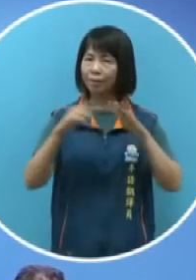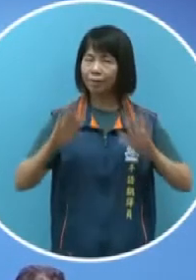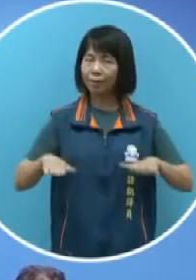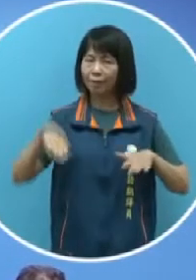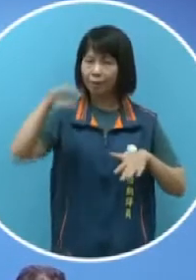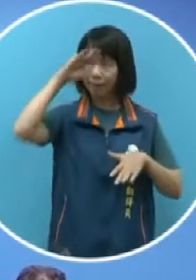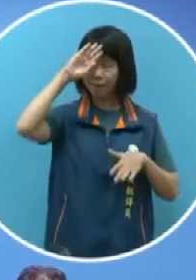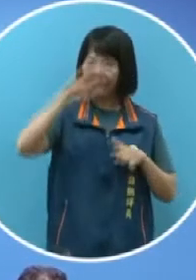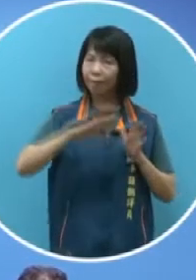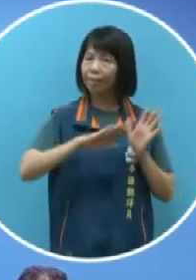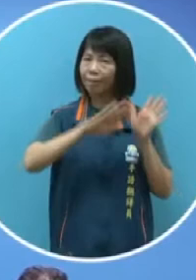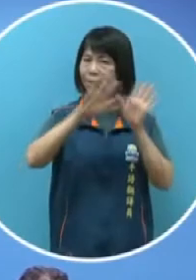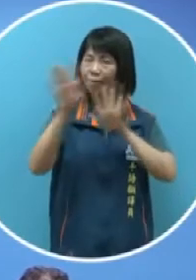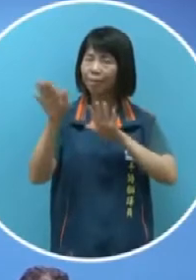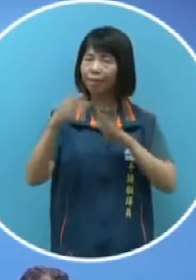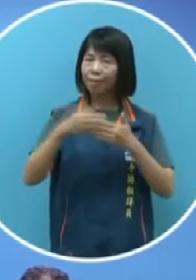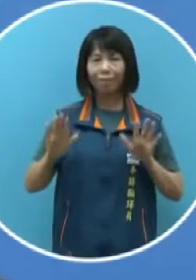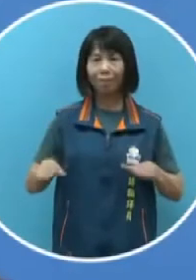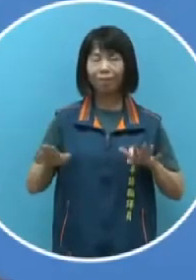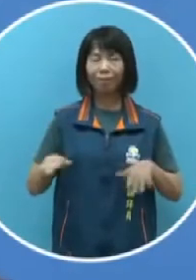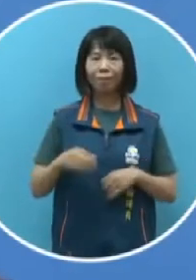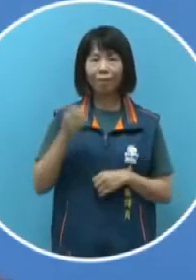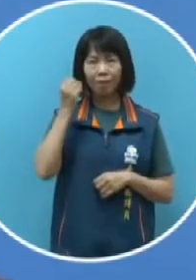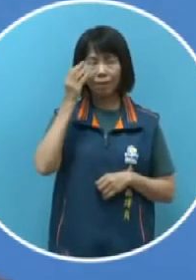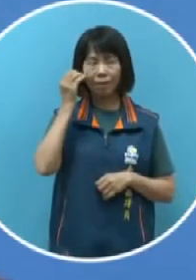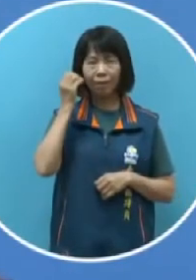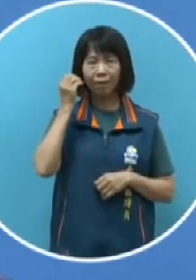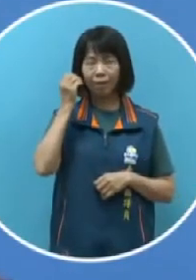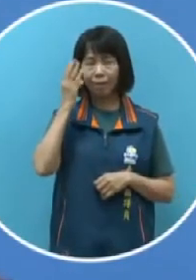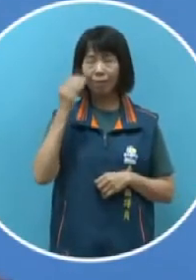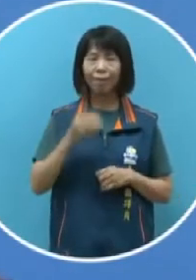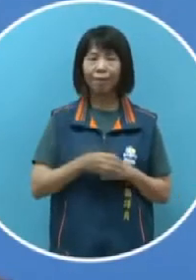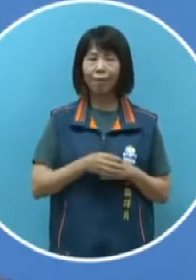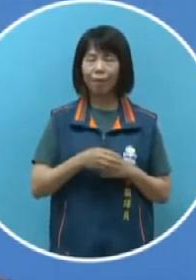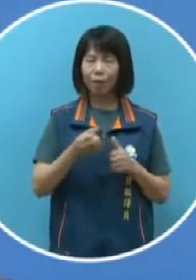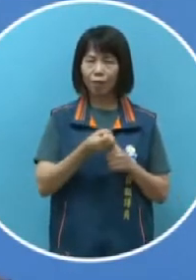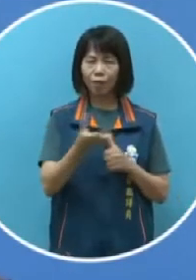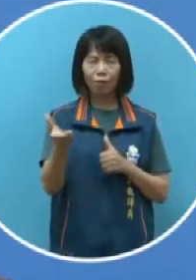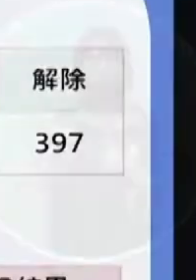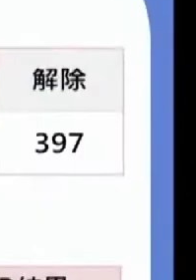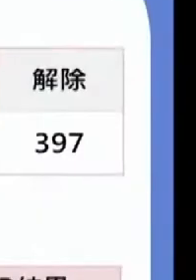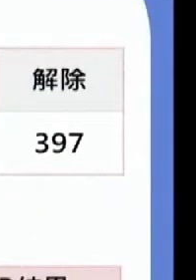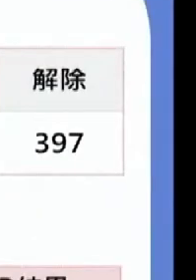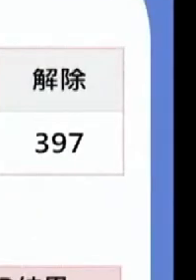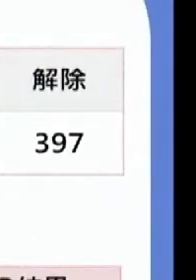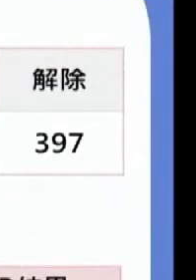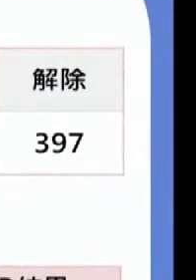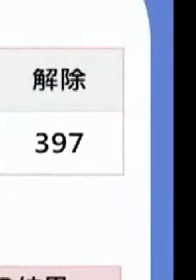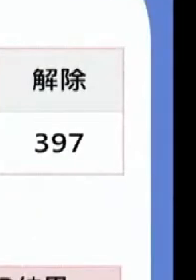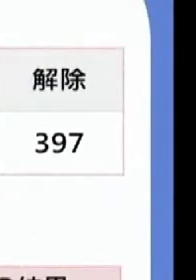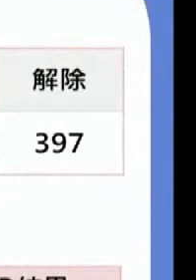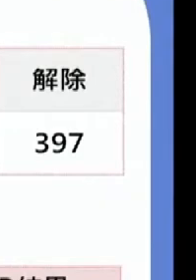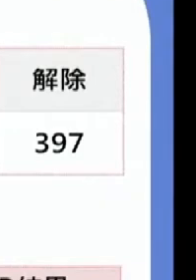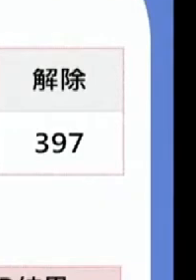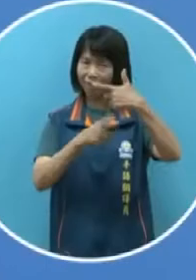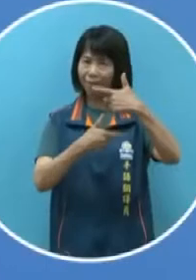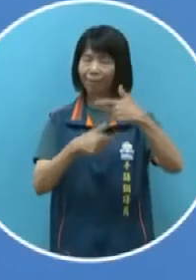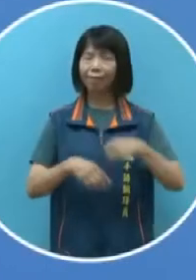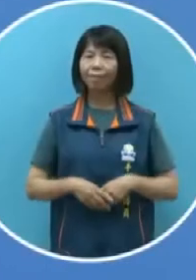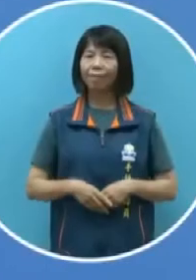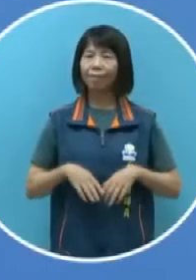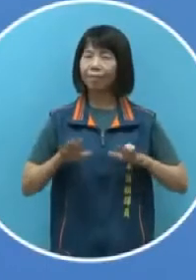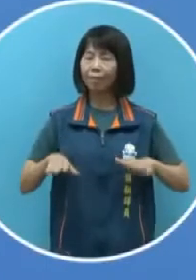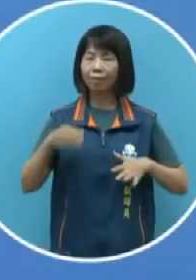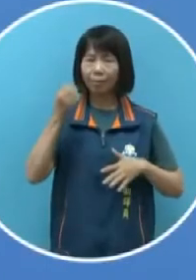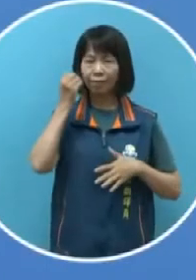严阵以待，配合防疫措施，同时也大声疾呼中央疫苗能够分配得宜，让乡亲能够安心。 那今